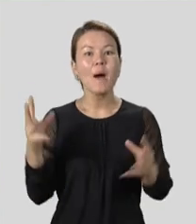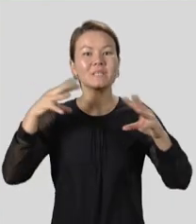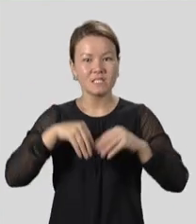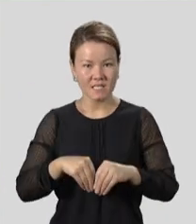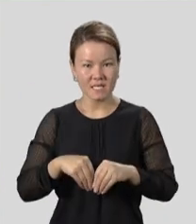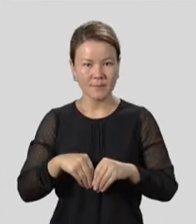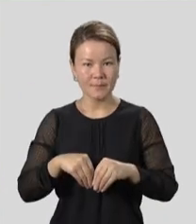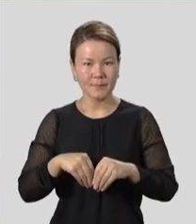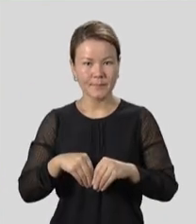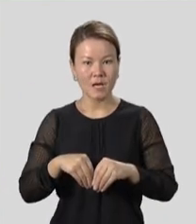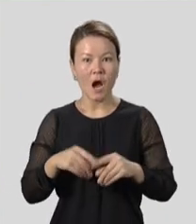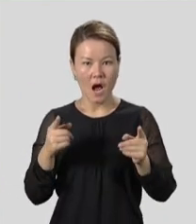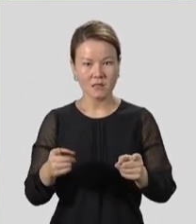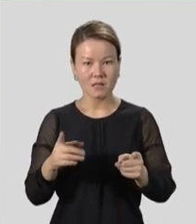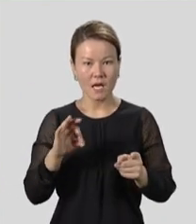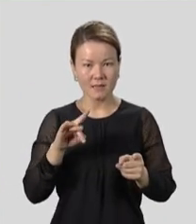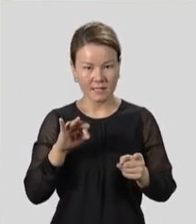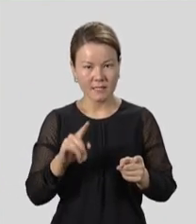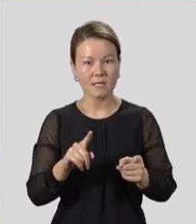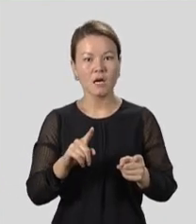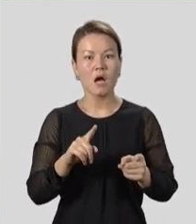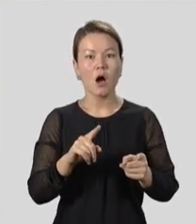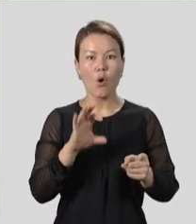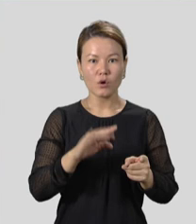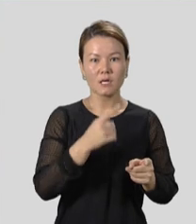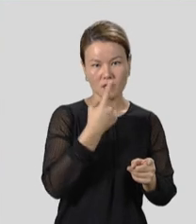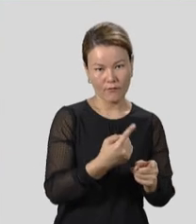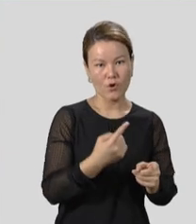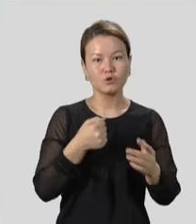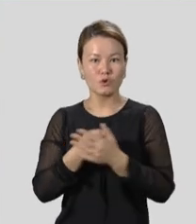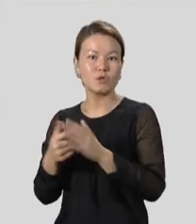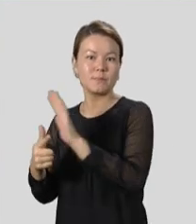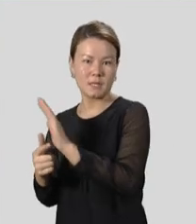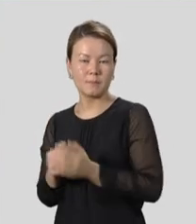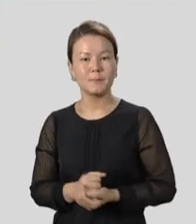объединением отрезок от 1 до 7.